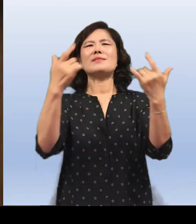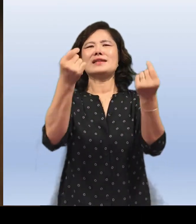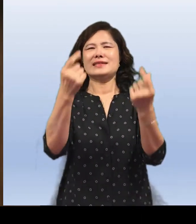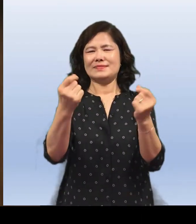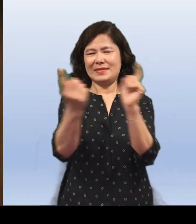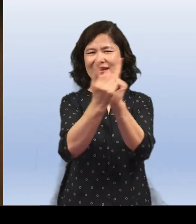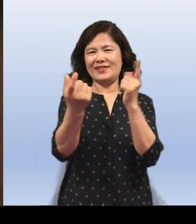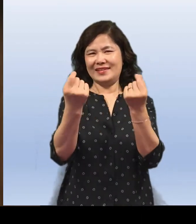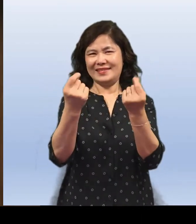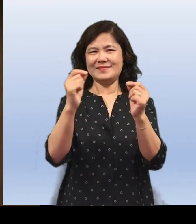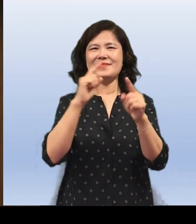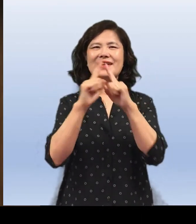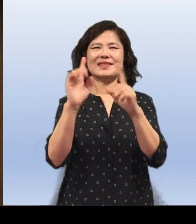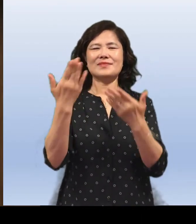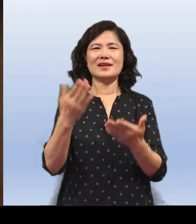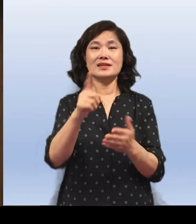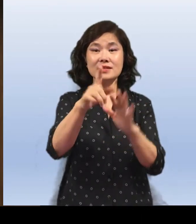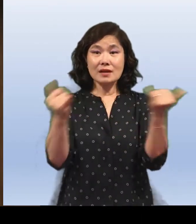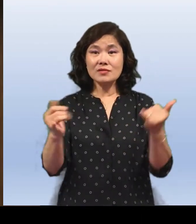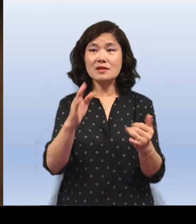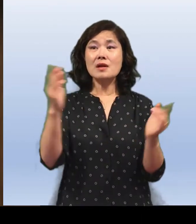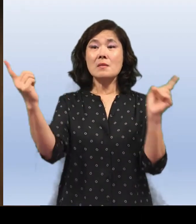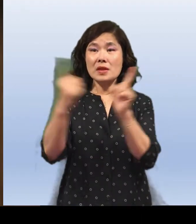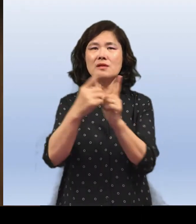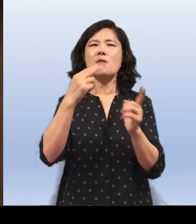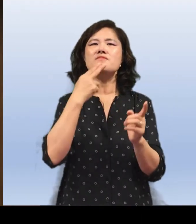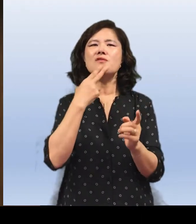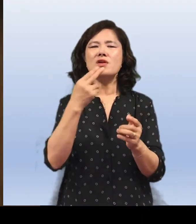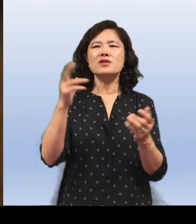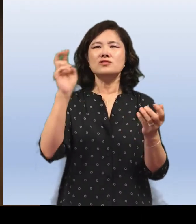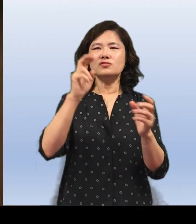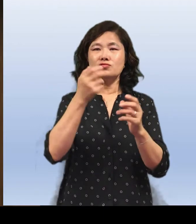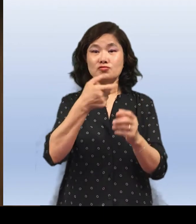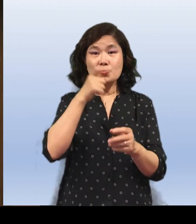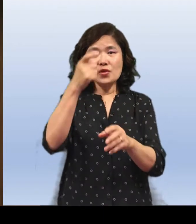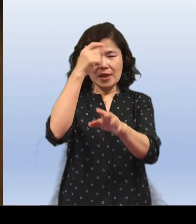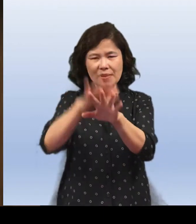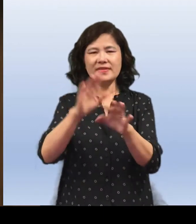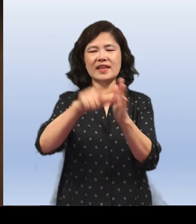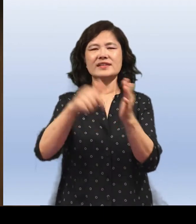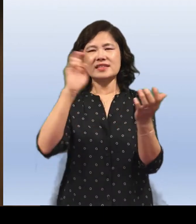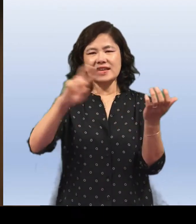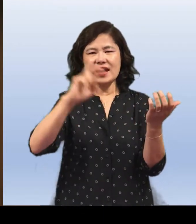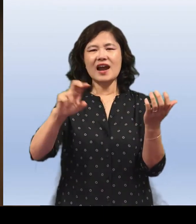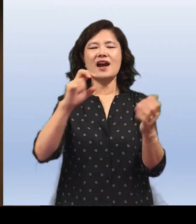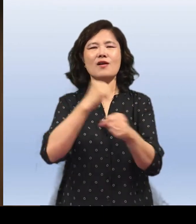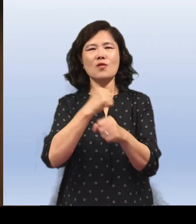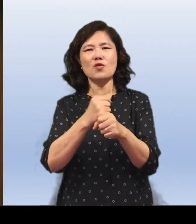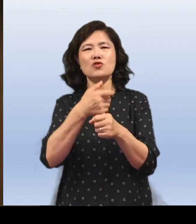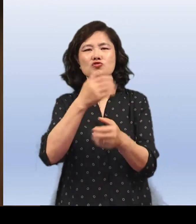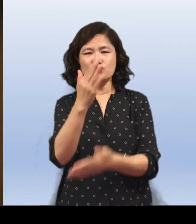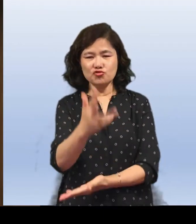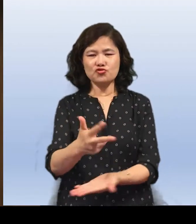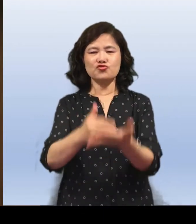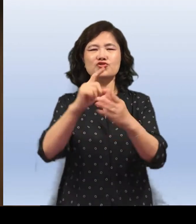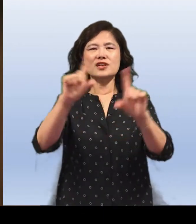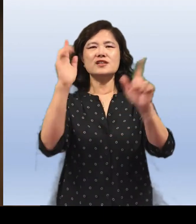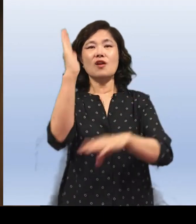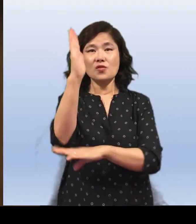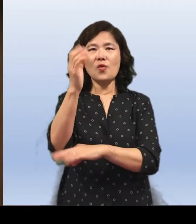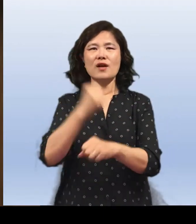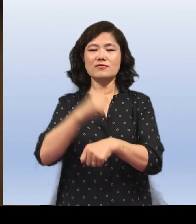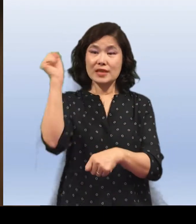하셨습니다. 사실 저는 이제 그분들을 뵙지 못했지만 저는 수요예배 때 찬양을 인도하고 또 주일날 설교를 하고 또 새벽 설교를